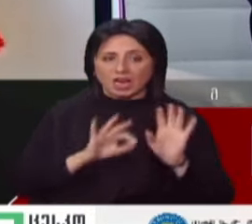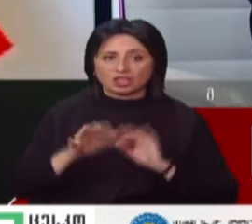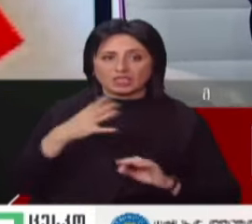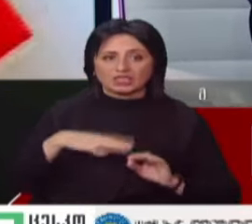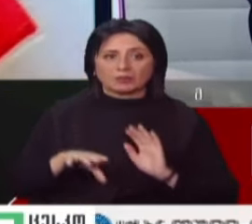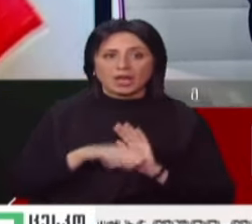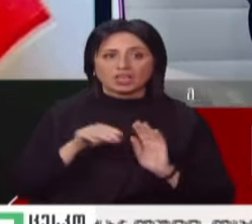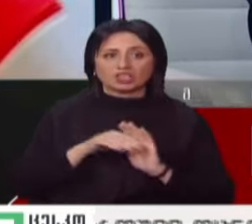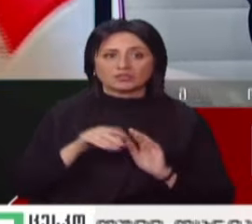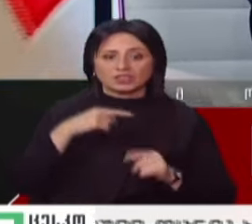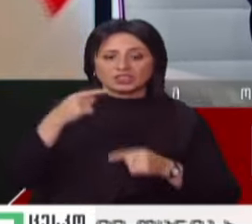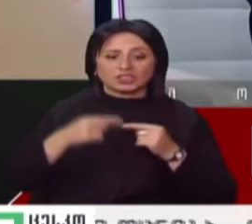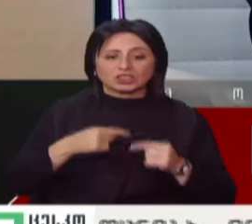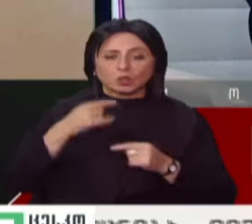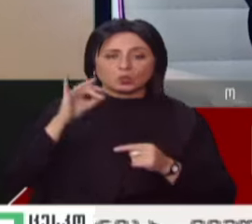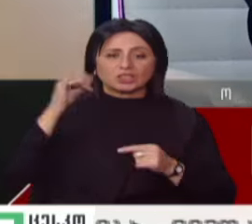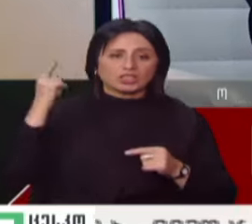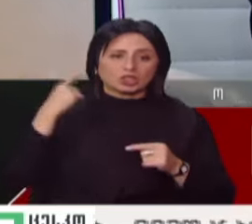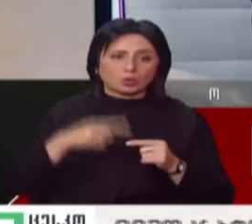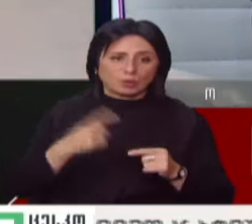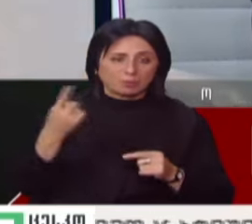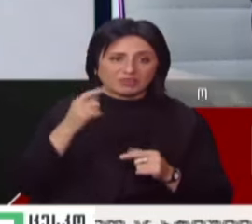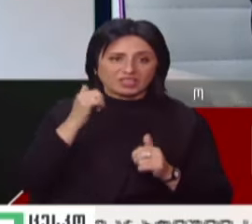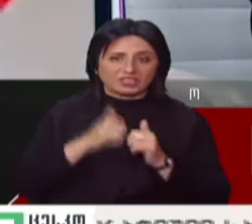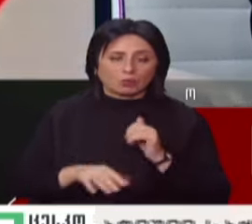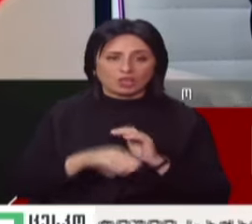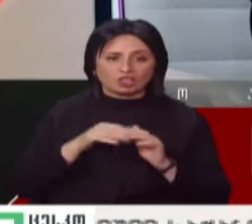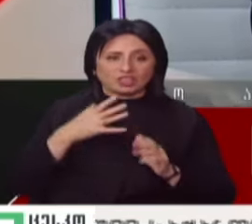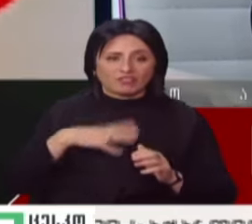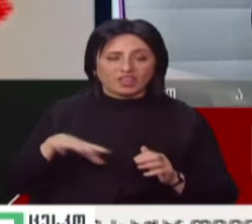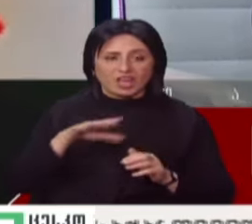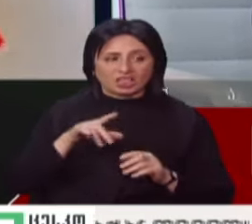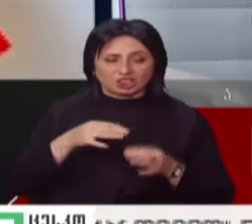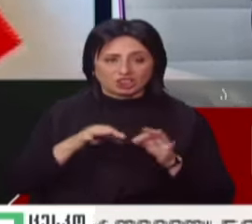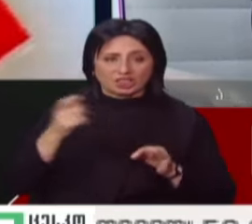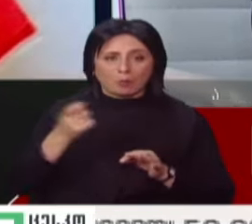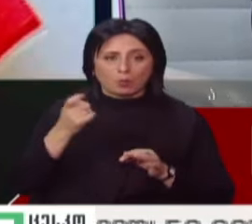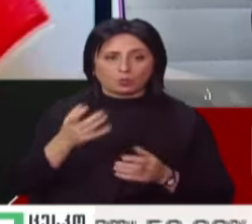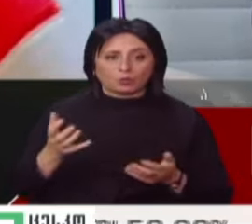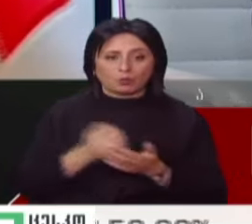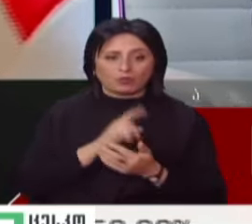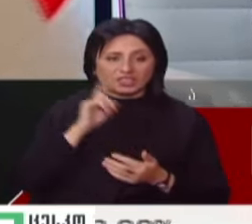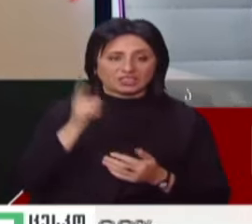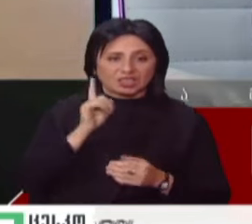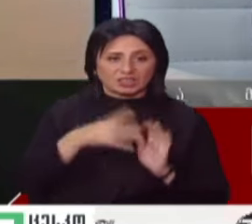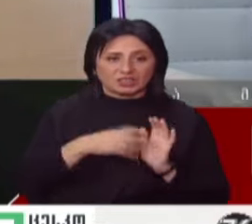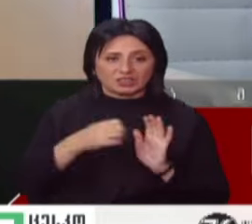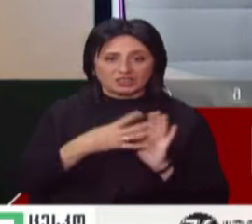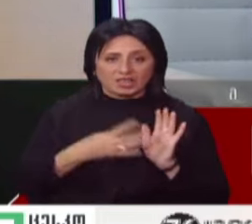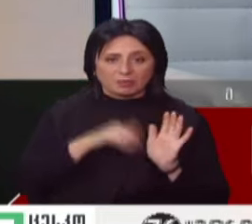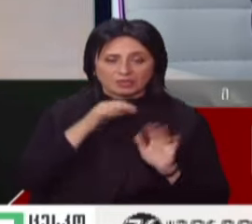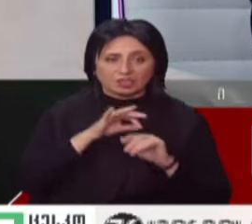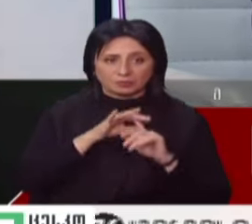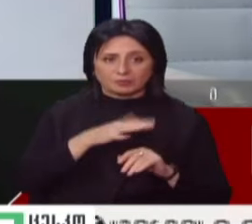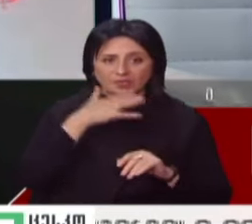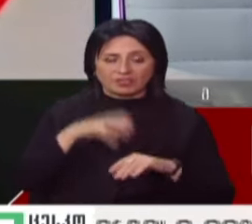Сакартвелос арчевнеб сауку незаме техниси история акс, пируэли сак олтау арчевнеби куаканаши, да могу деблобис мопоабидан эрцелши атасхрас храмецелши атар.